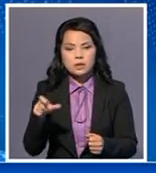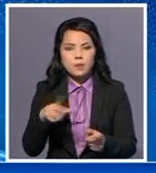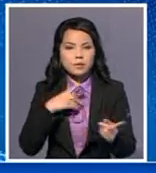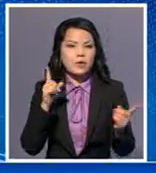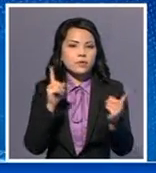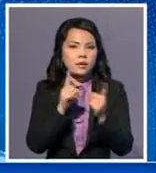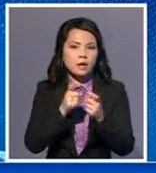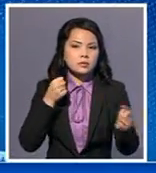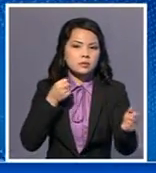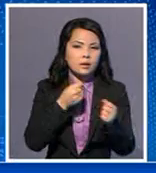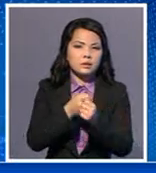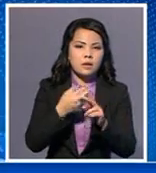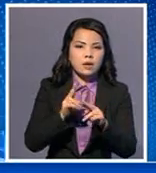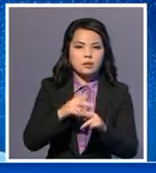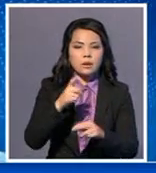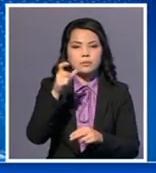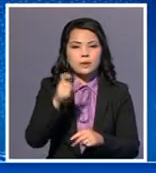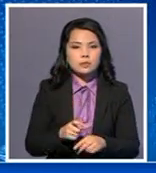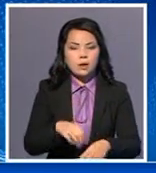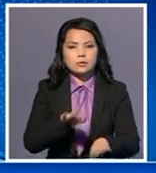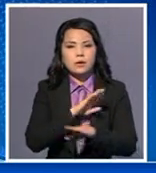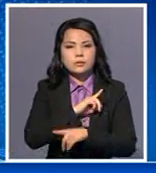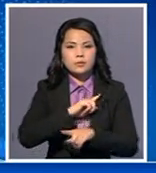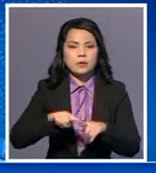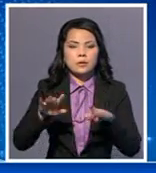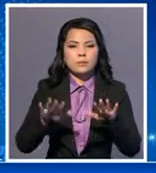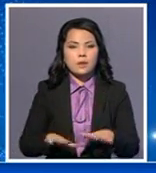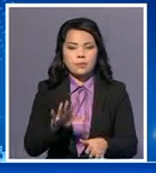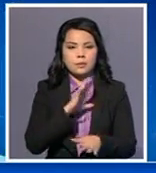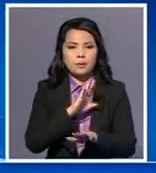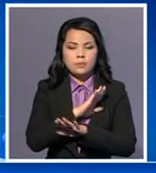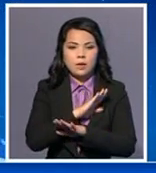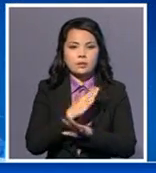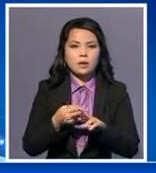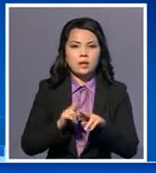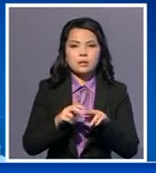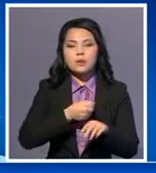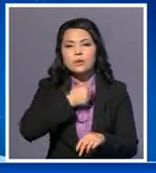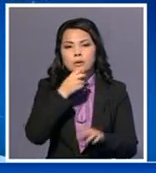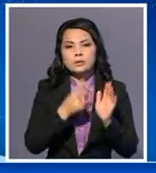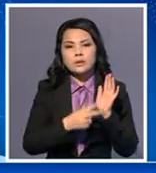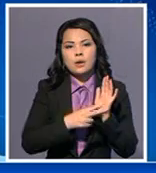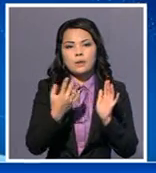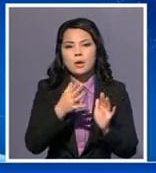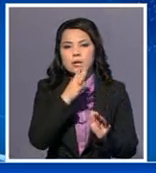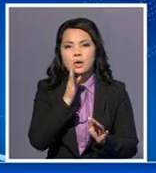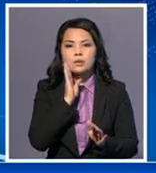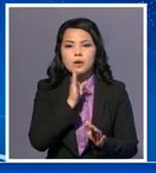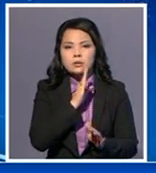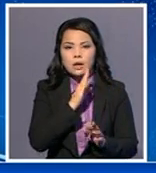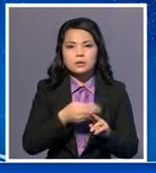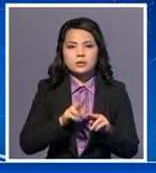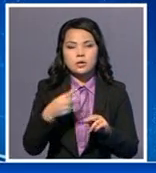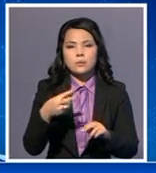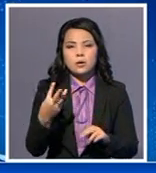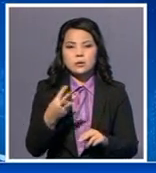қарсы соқтығысқан көлік ішіндегі бір жолаушы апаттан тіл тартпай кеткен. Олардың ең үлкені 75 жастағы кейуана болса, кішісі 23